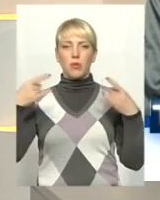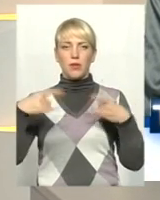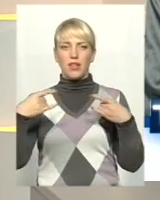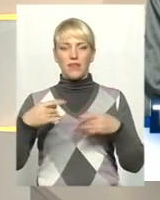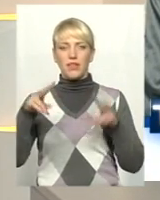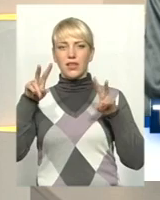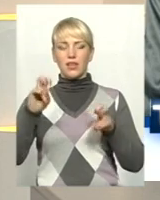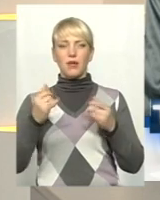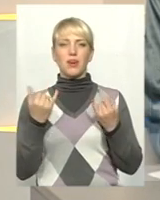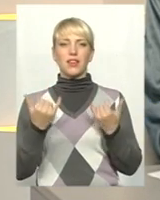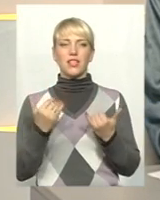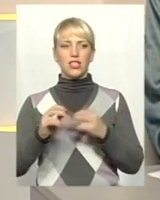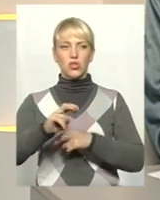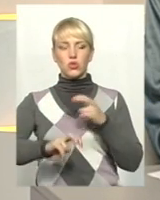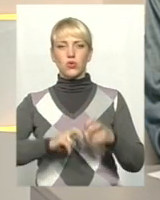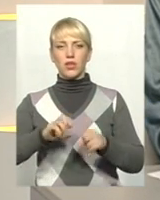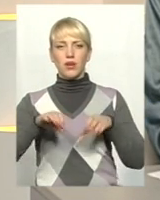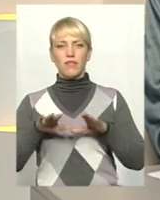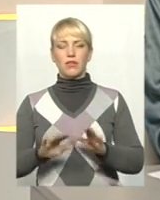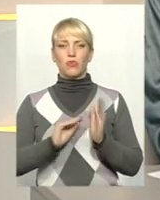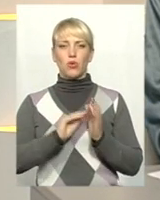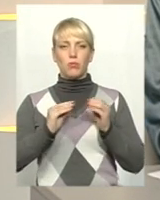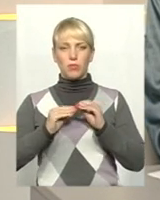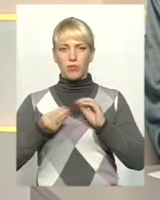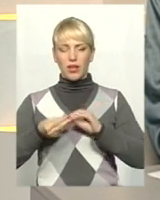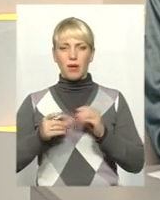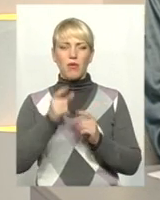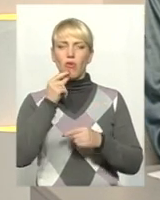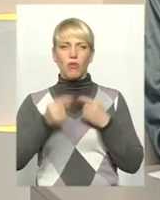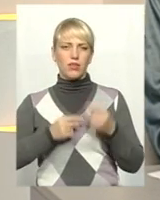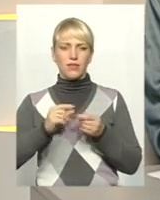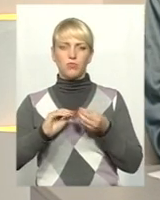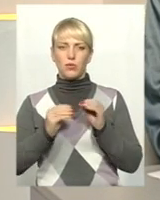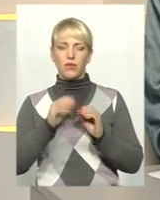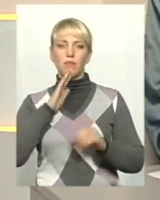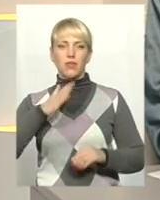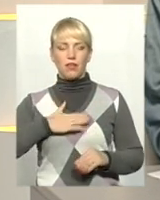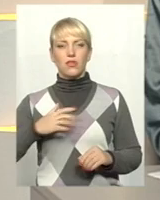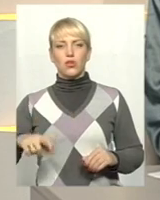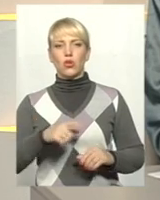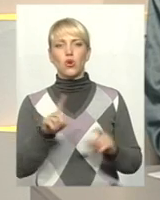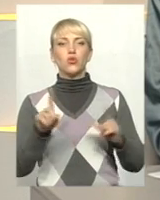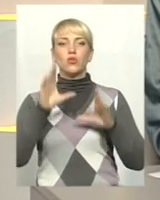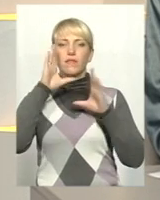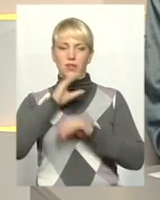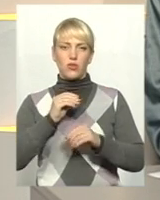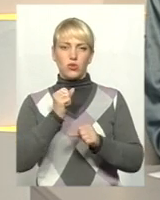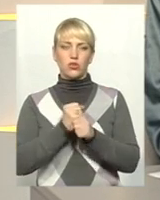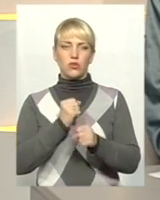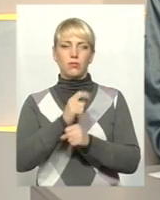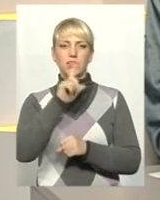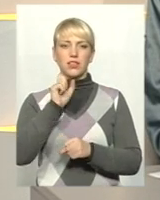«Тема». І нині шукатимемо вирішення проблемі, одвічній проблемі наших доріг. Що вдалося зробити